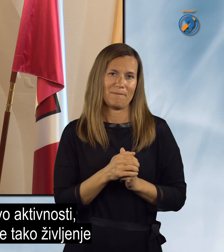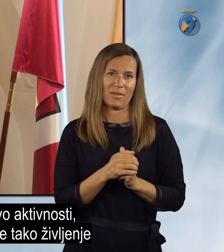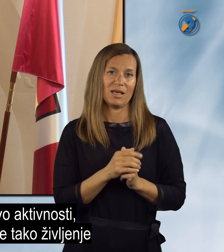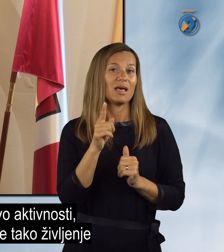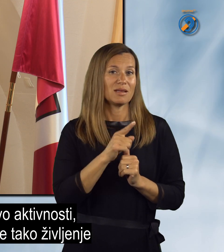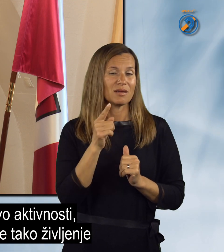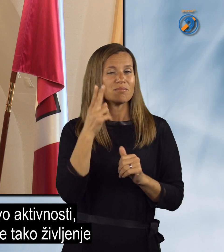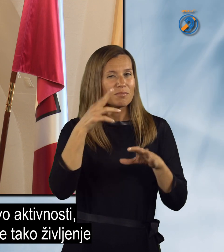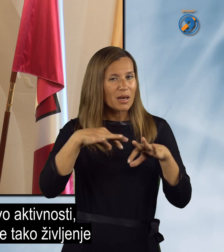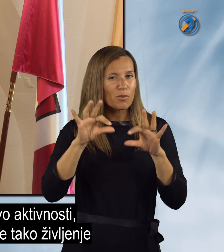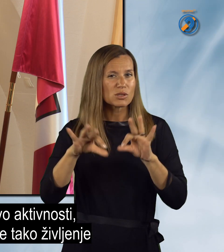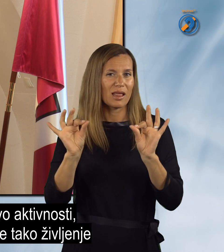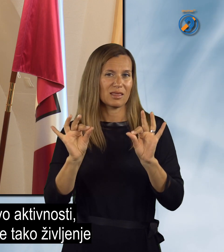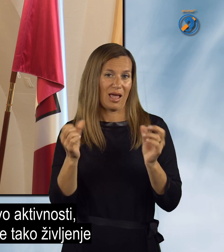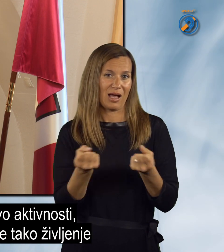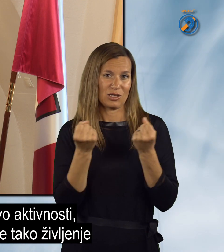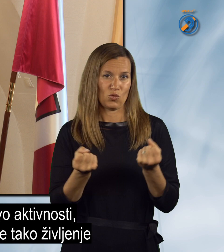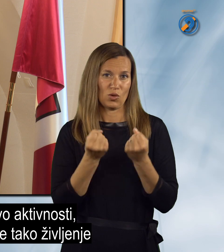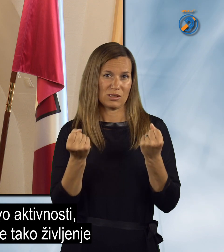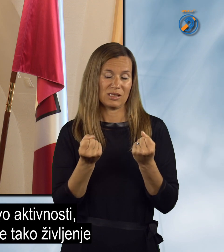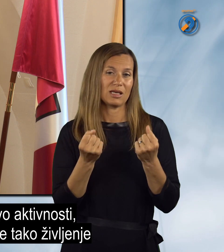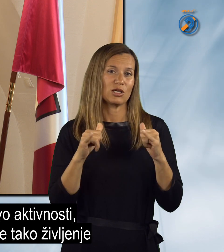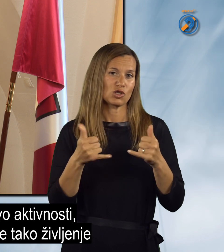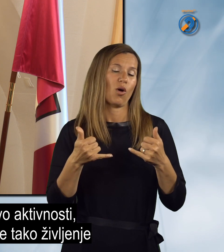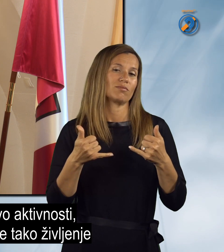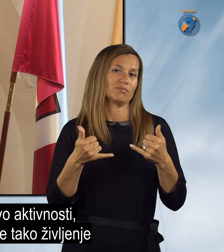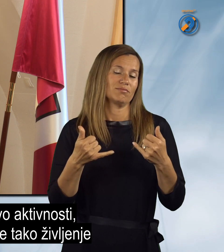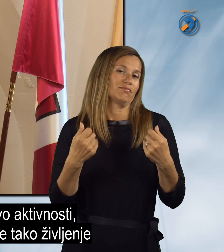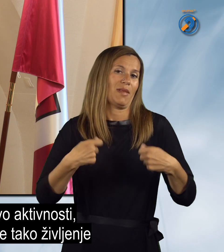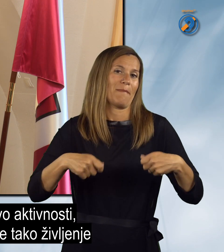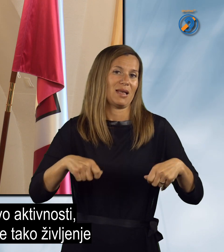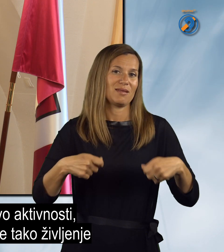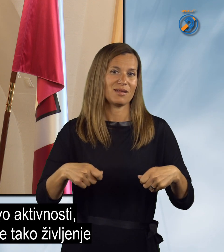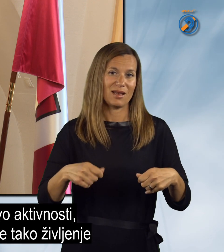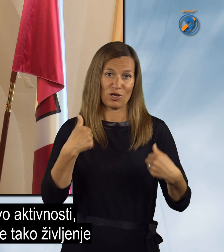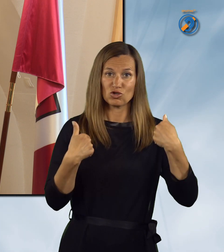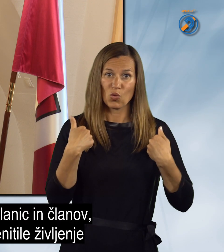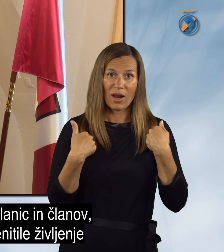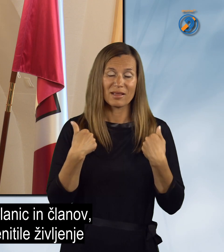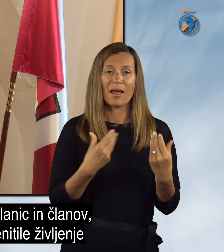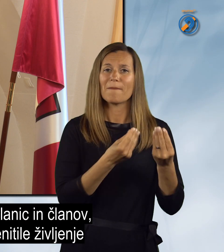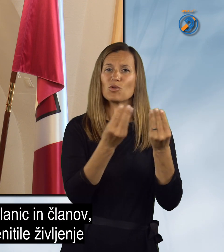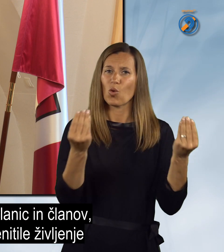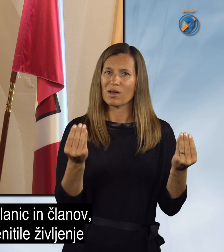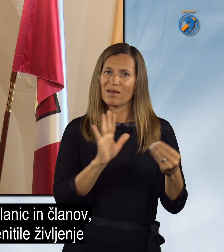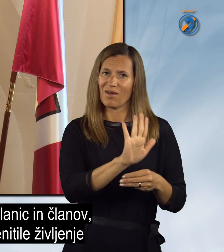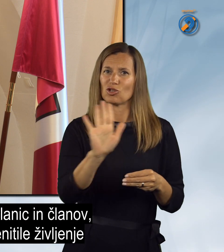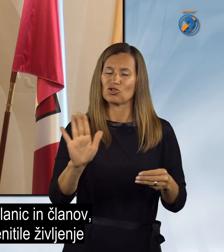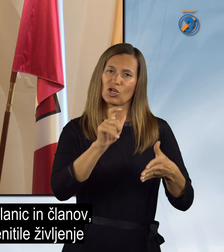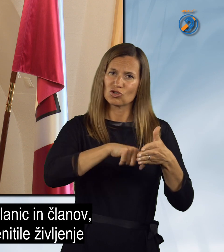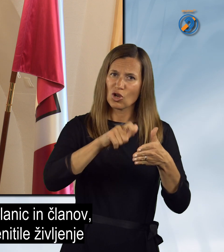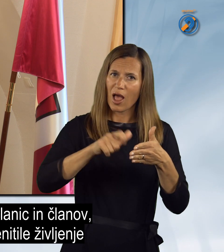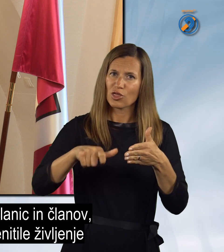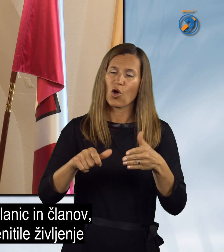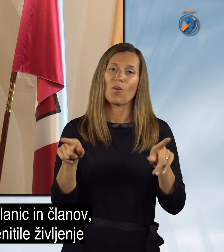in prepoznati aktivnosti, ki so plemenitile tako življenja mnogih